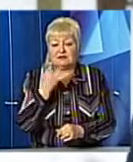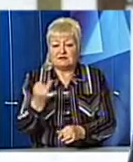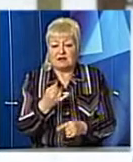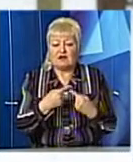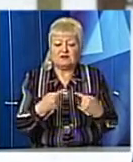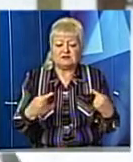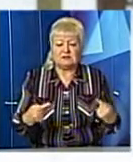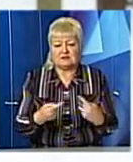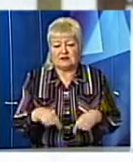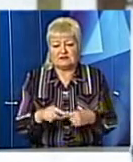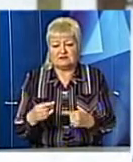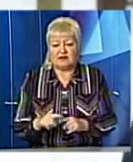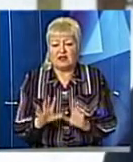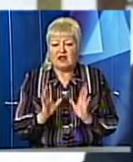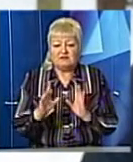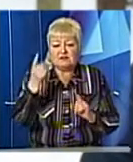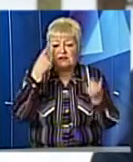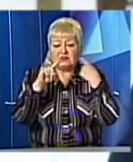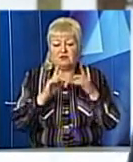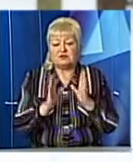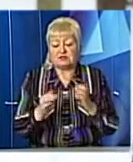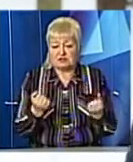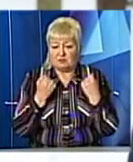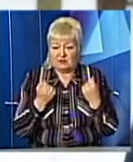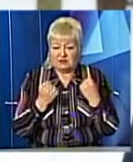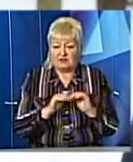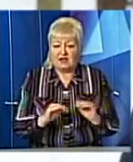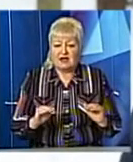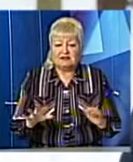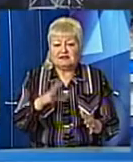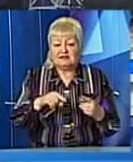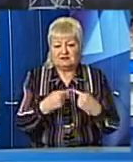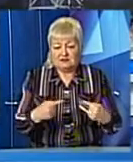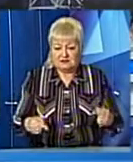не було щось одне тільки творче чи тільки спортивне, тому що діти всі дуже різні.